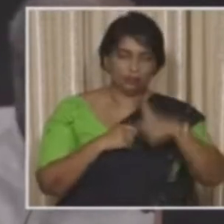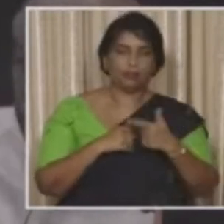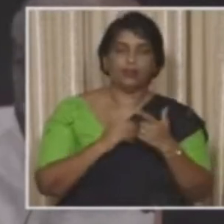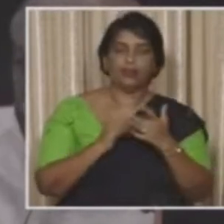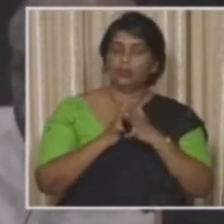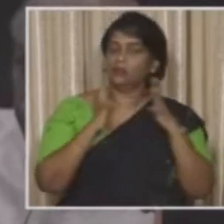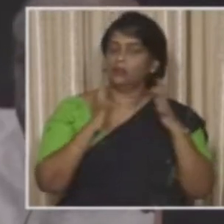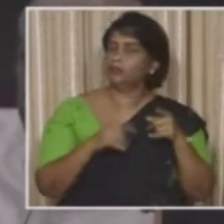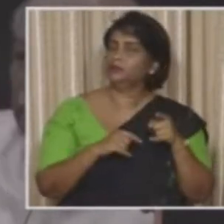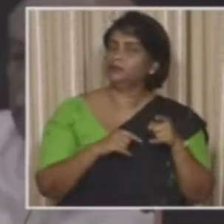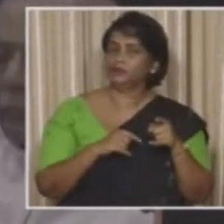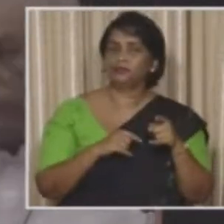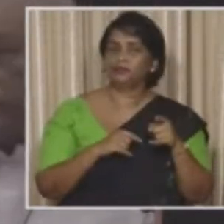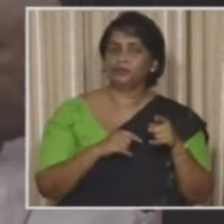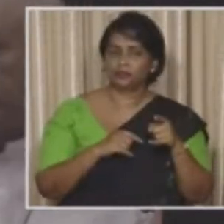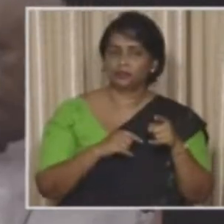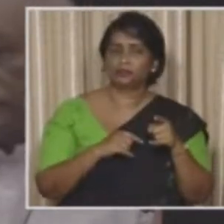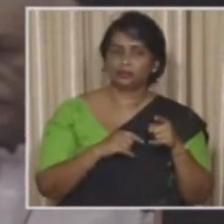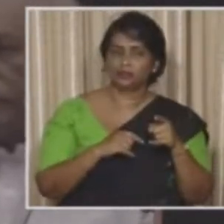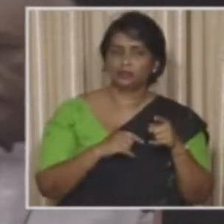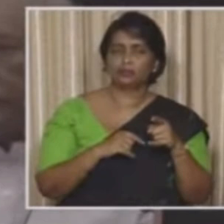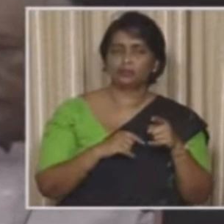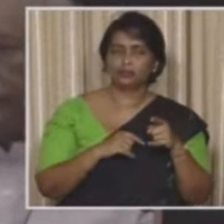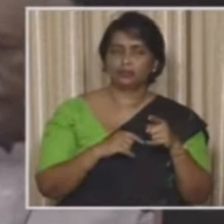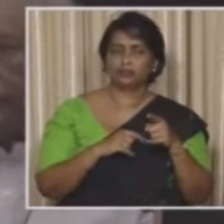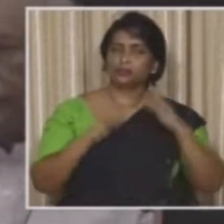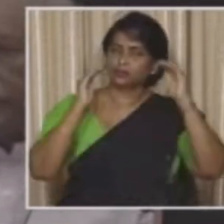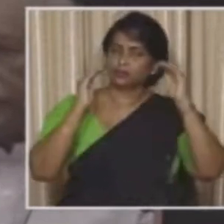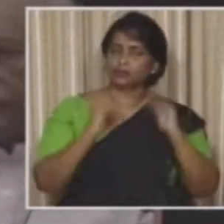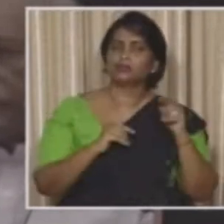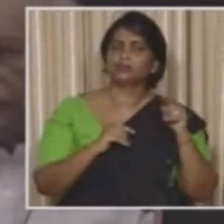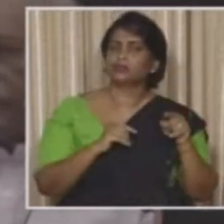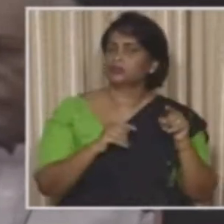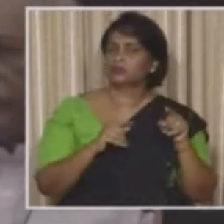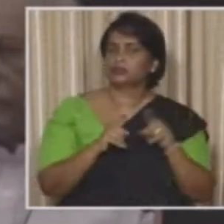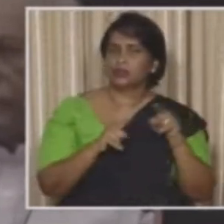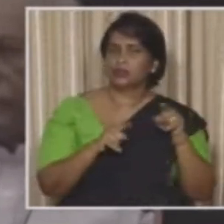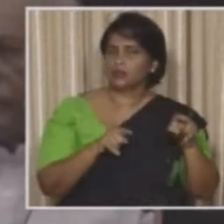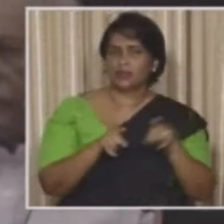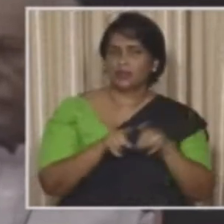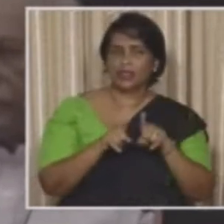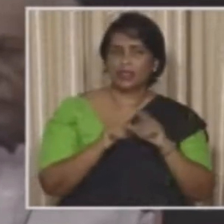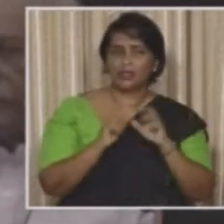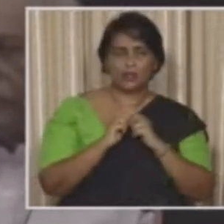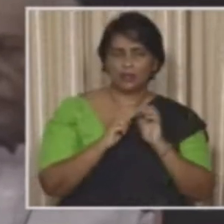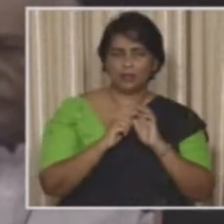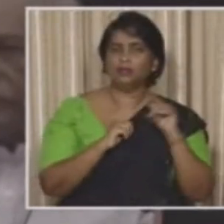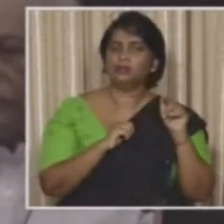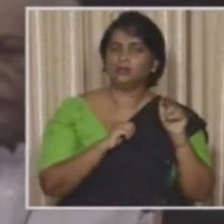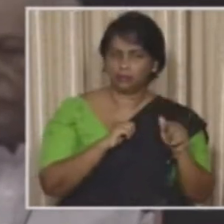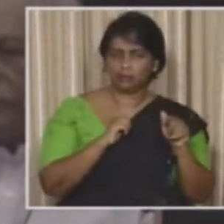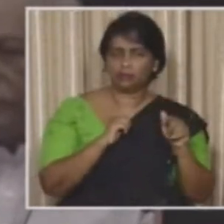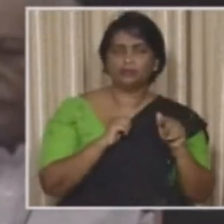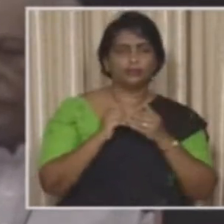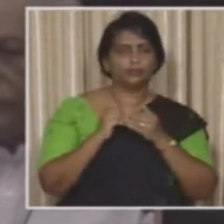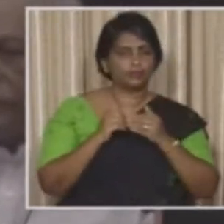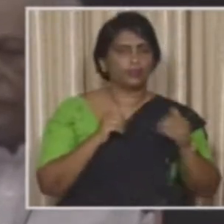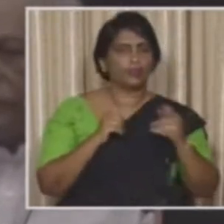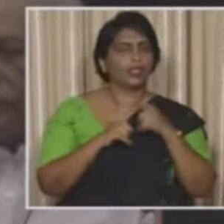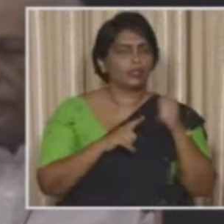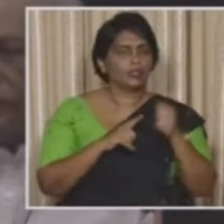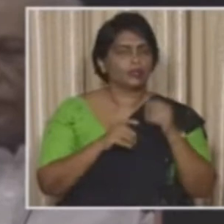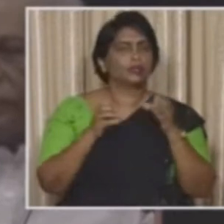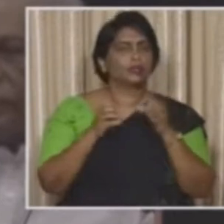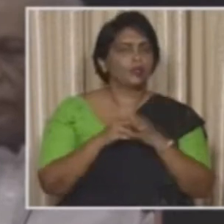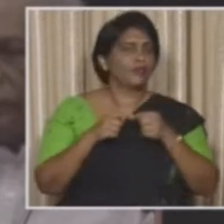than the present ones it will come down but මේක එහෙම මේකක් වෙලා නෑ මේක එවලේ ඉඳන් ඉංජිනේරු